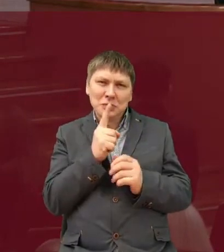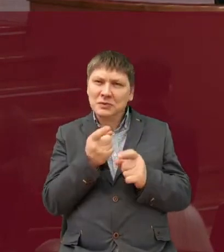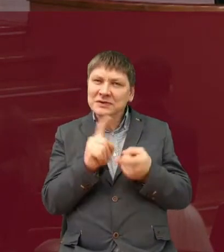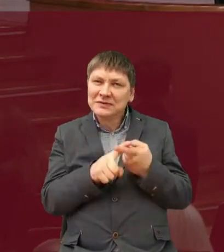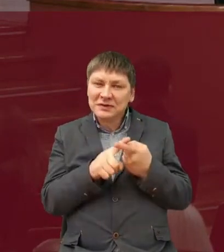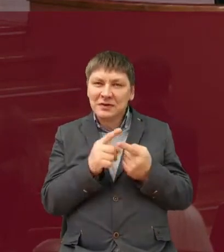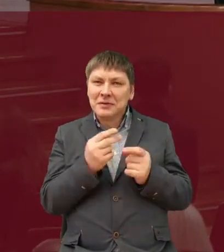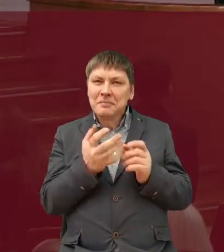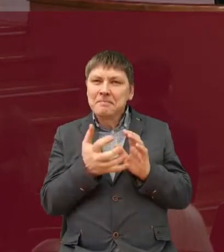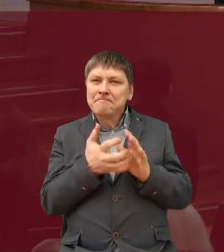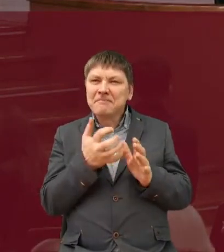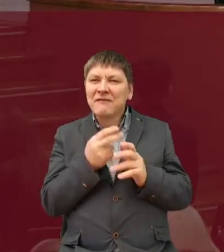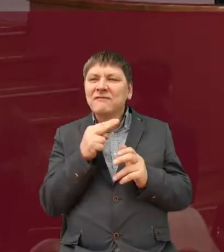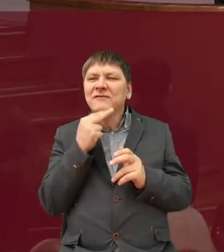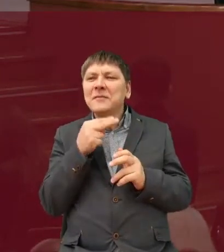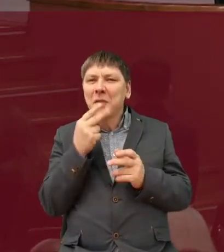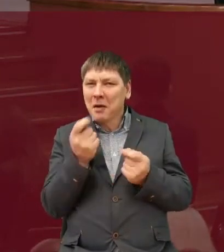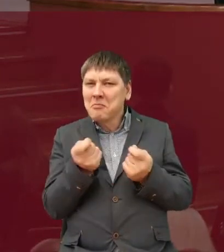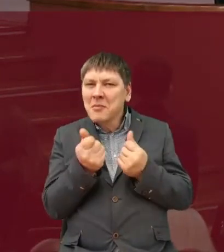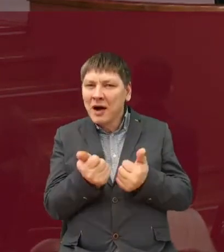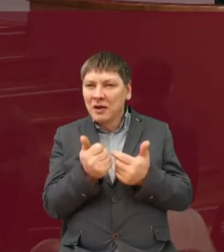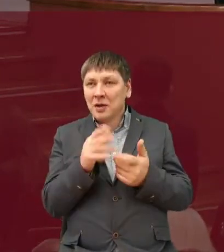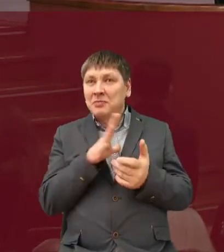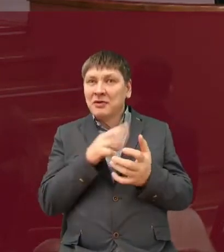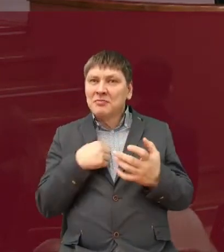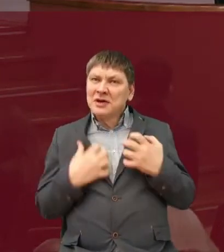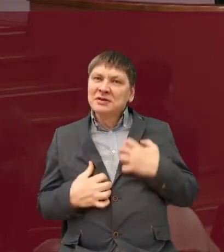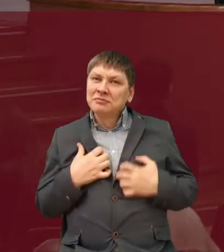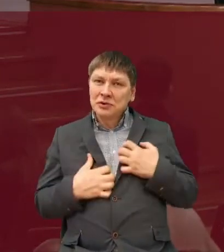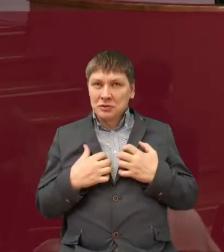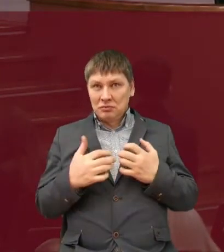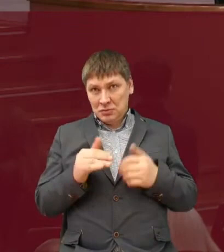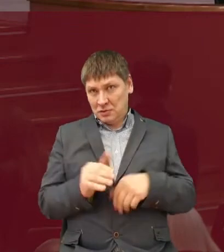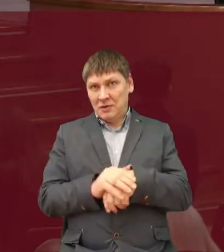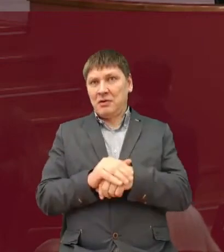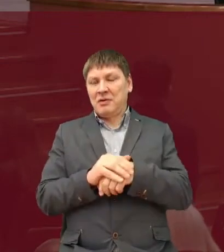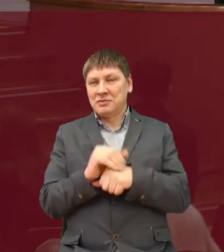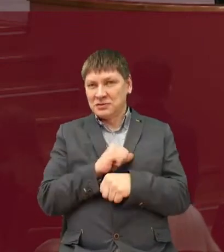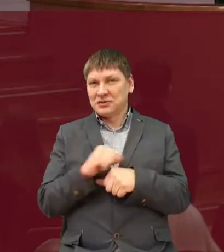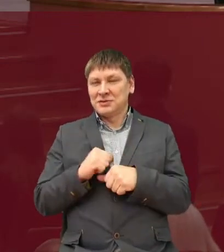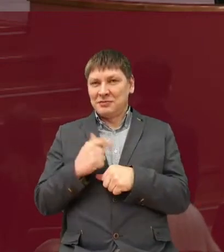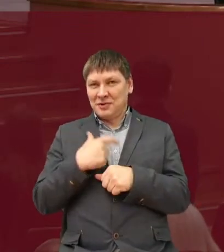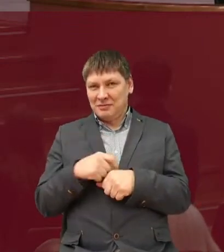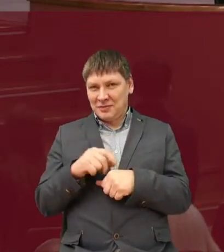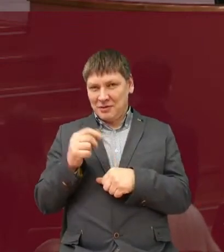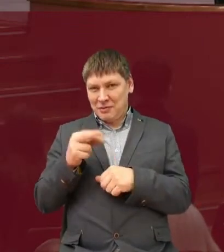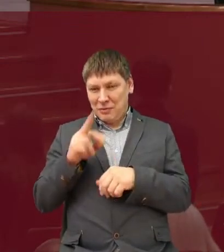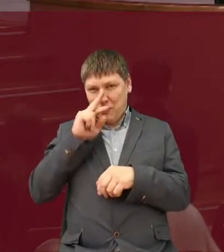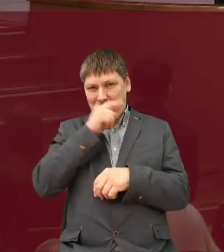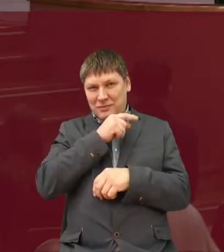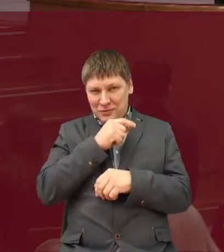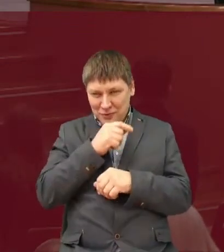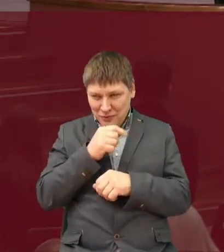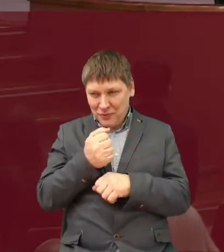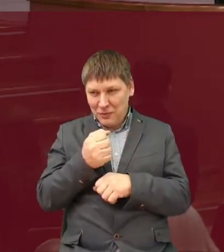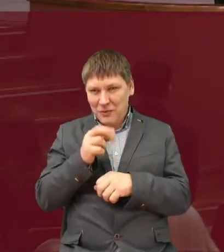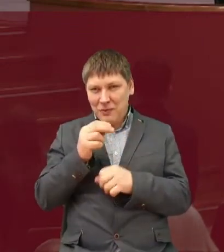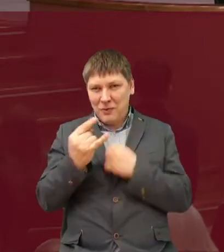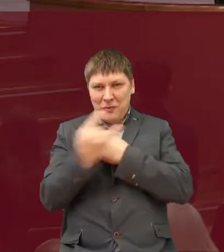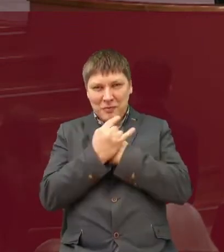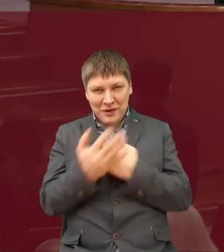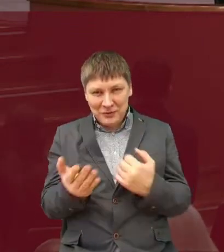или может быть торопимся куда-то в своей суете и обманываем сами себя я вспоминаю такой пример